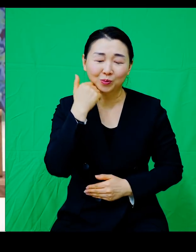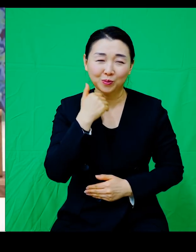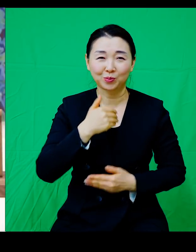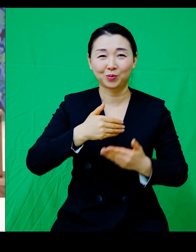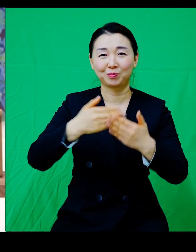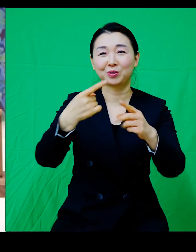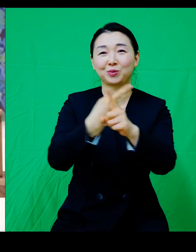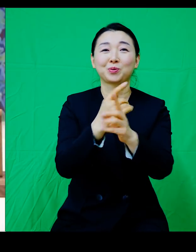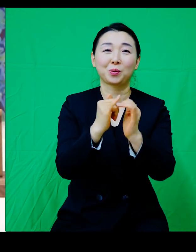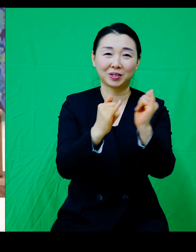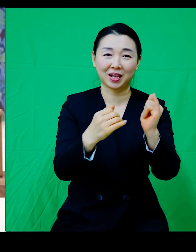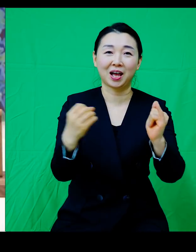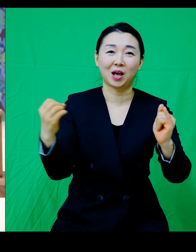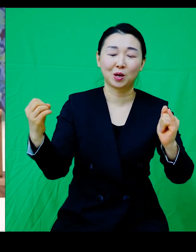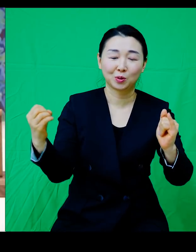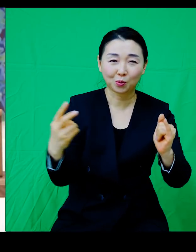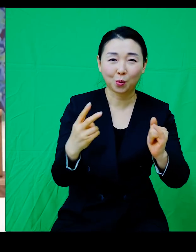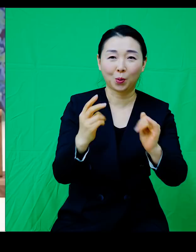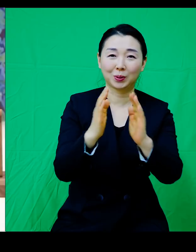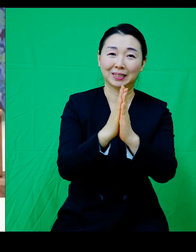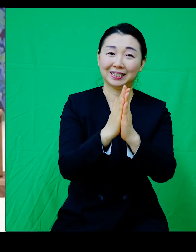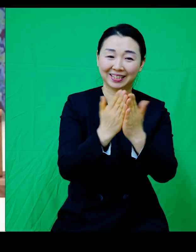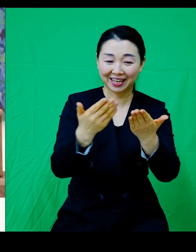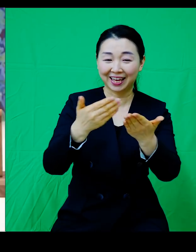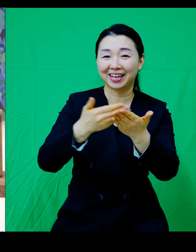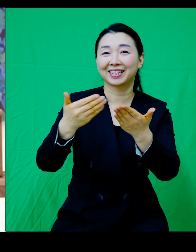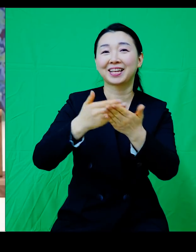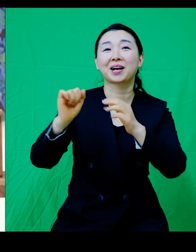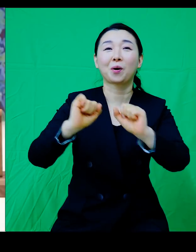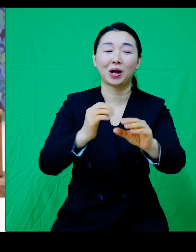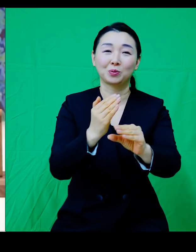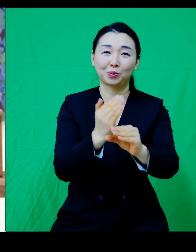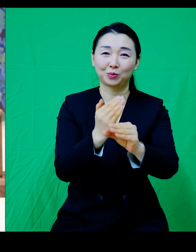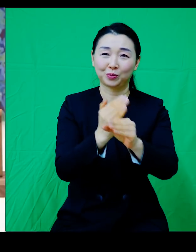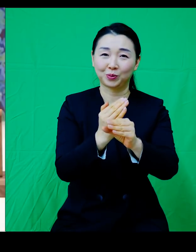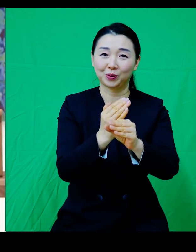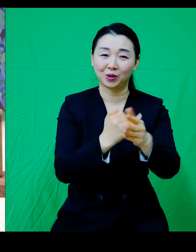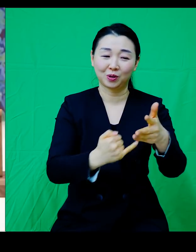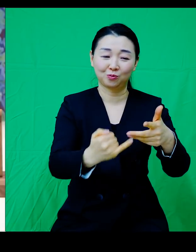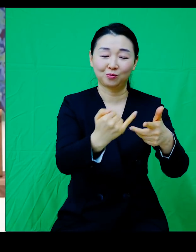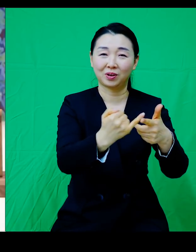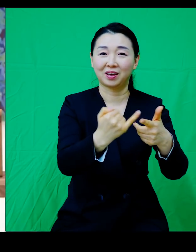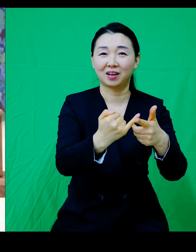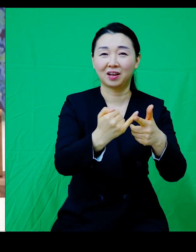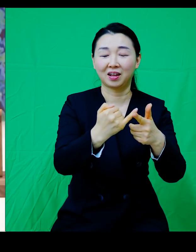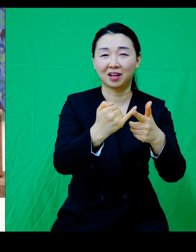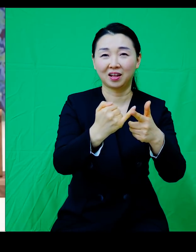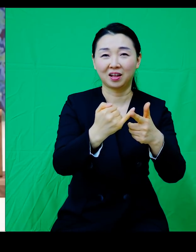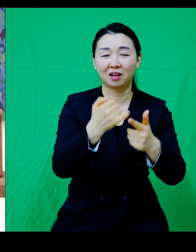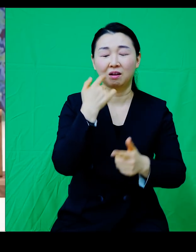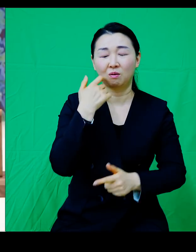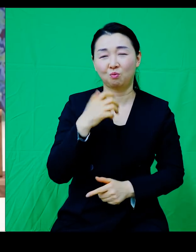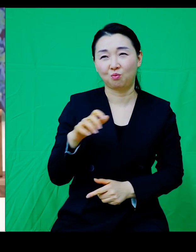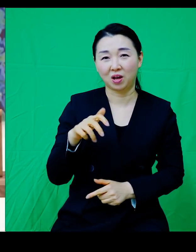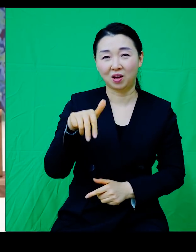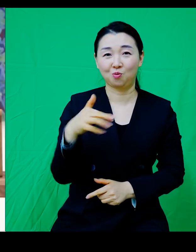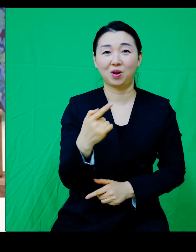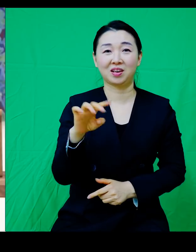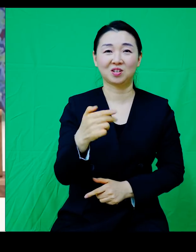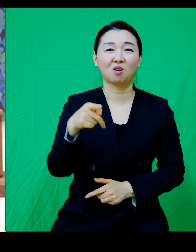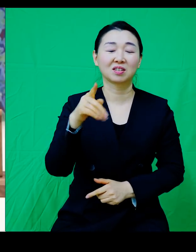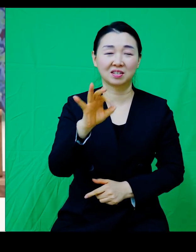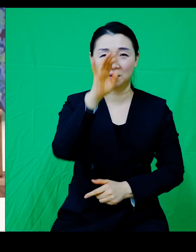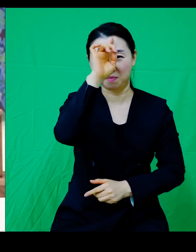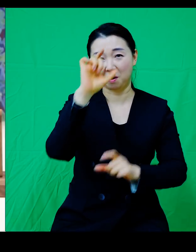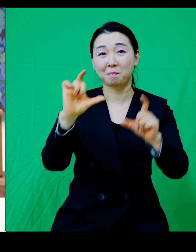모실 분은요. 미술 치료사이자 사파 작가로 활동을 하고 계시는데요. 막내 따님이 그 뇌전증